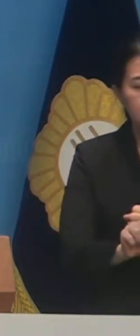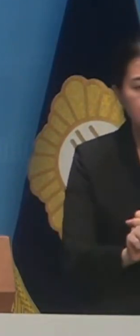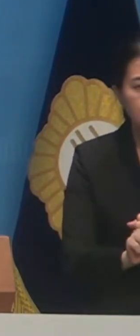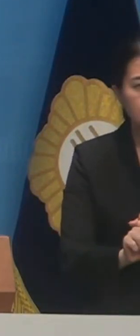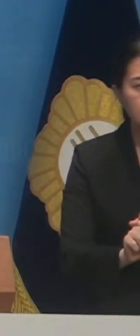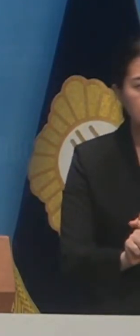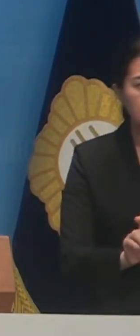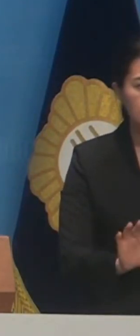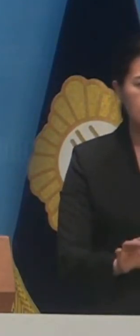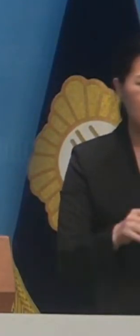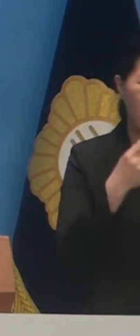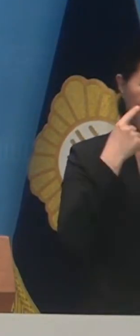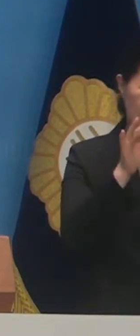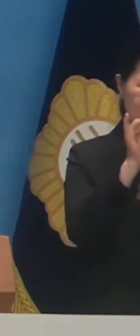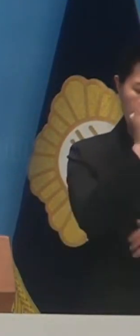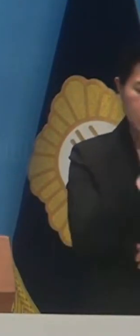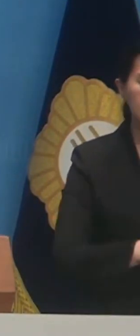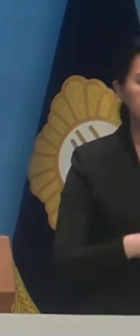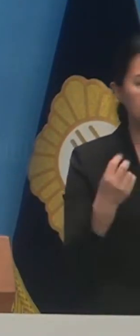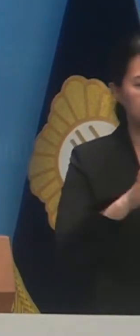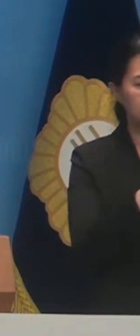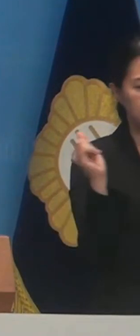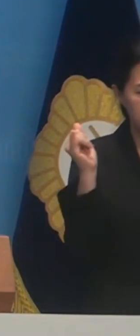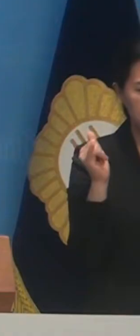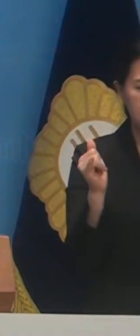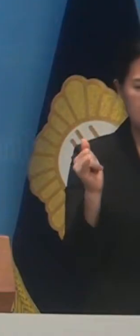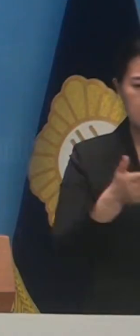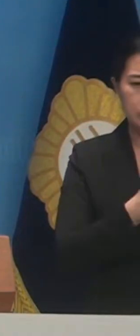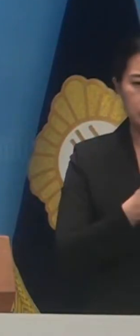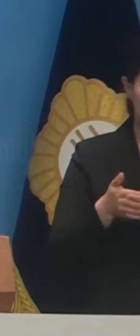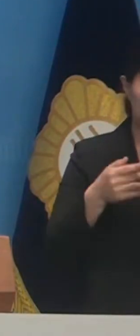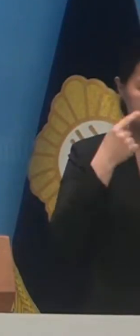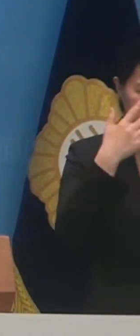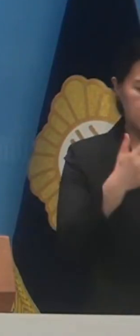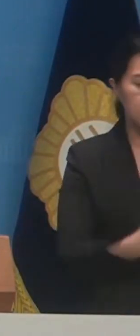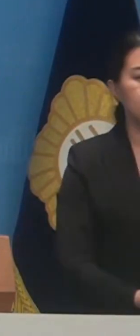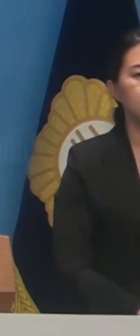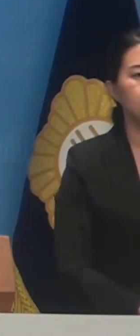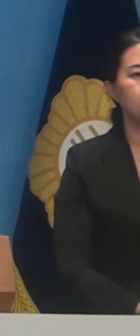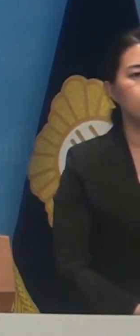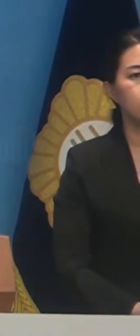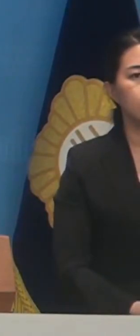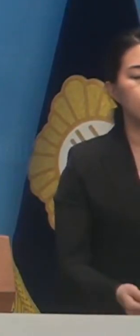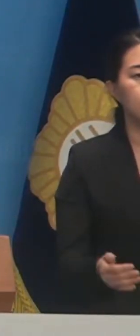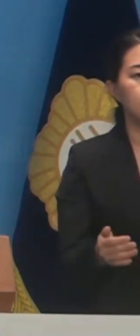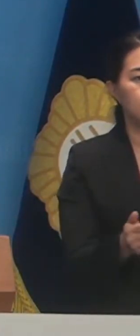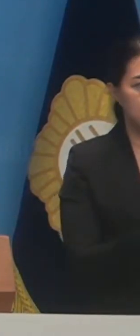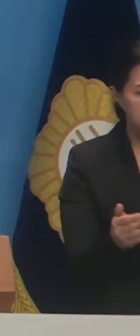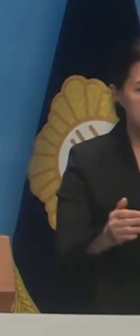이미 차고 넘치며 국민의 요구 또한 명확합니다. 그